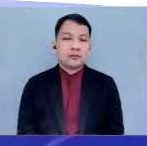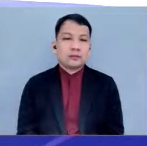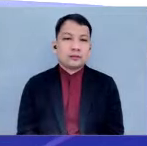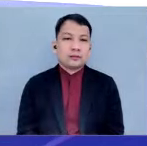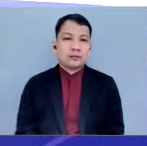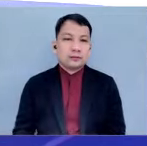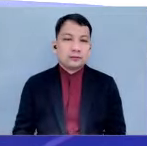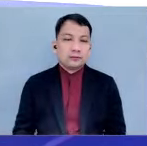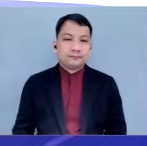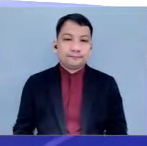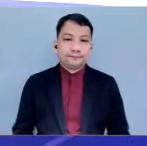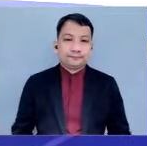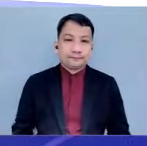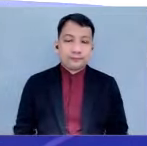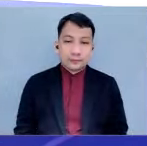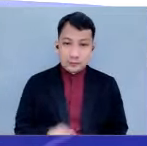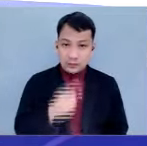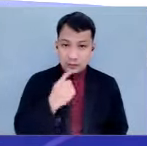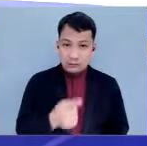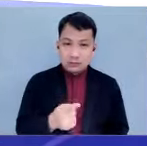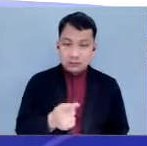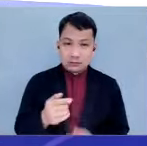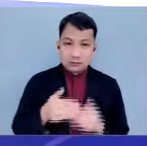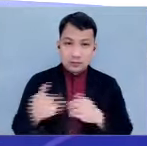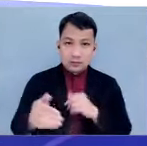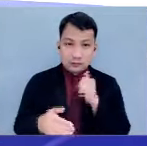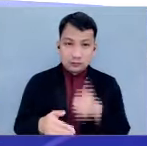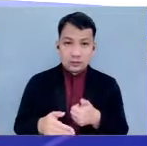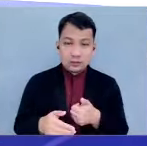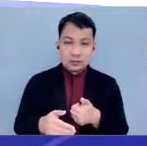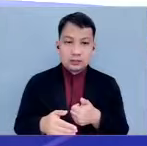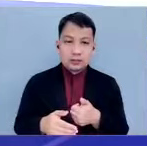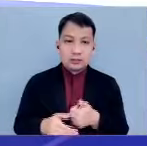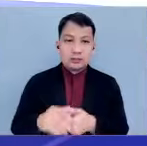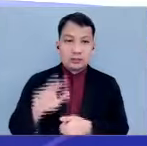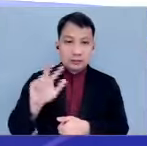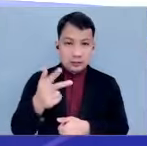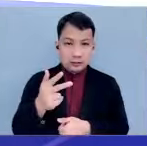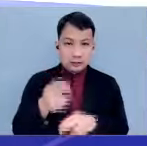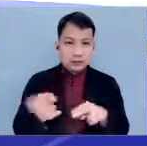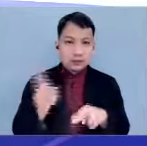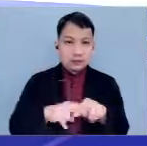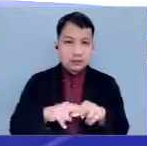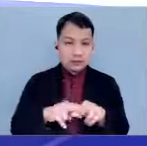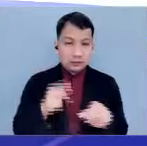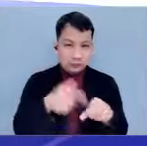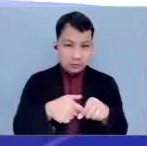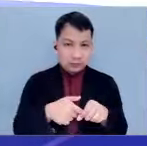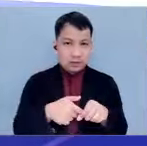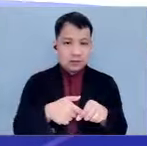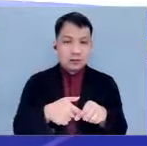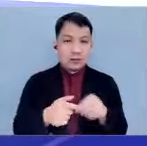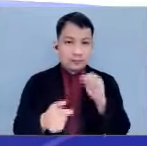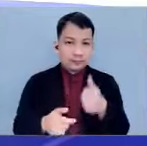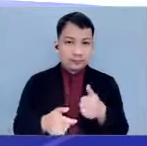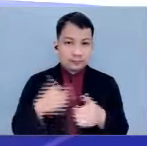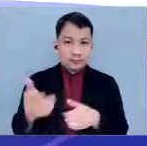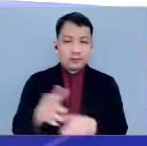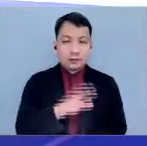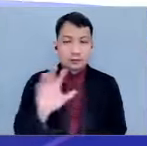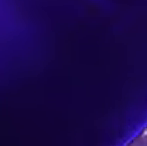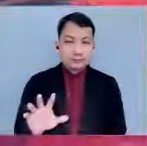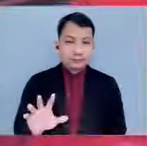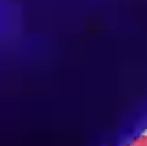Ang Isang kalbaryo ng m motorista Bukas Ang Halos t p taas pres sa gasolina Nas FR